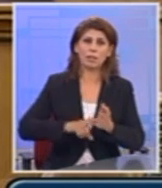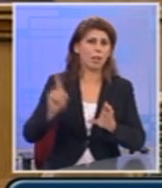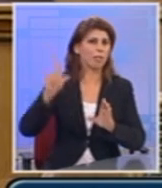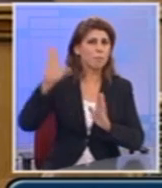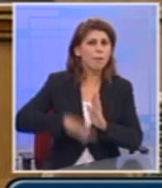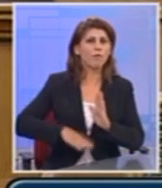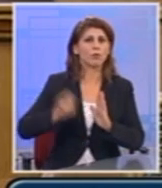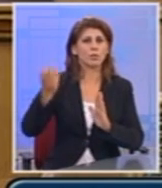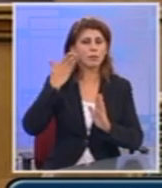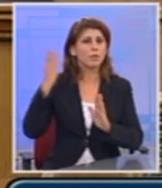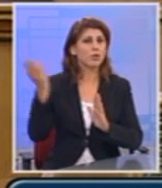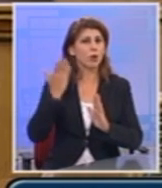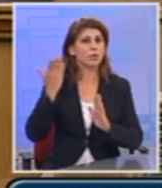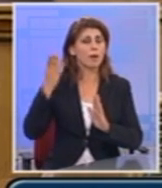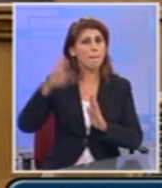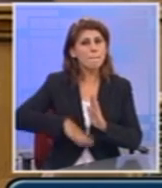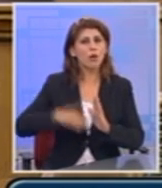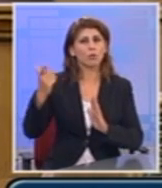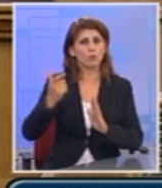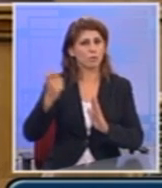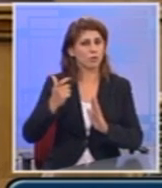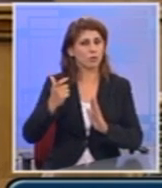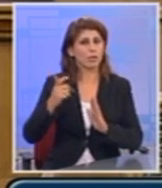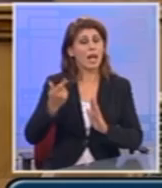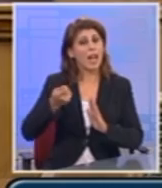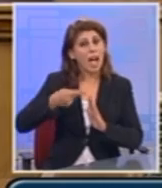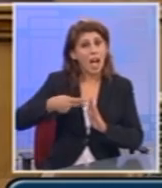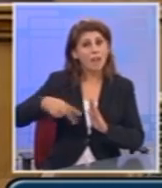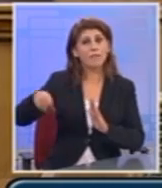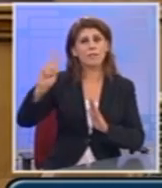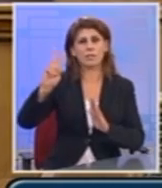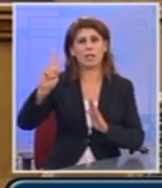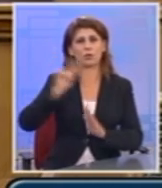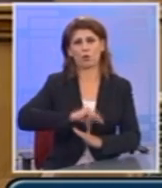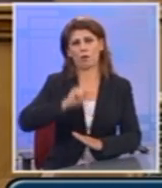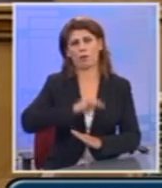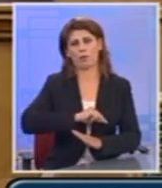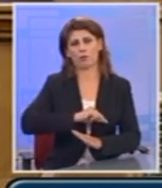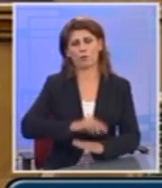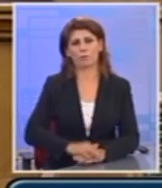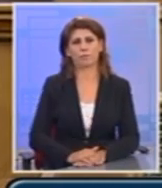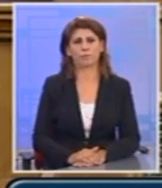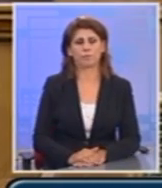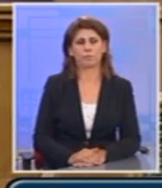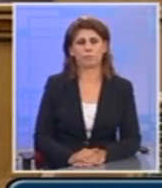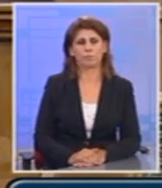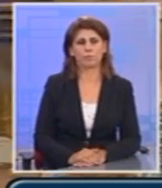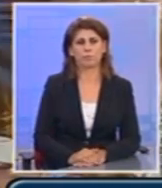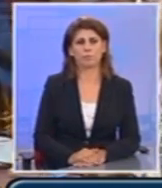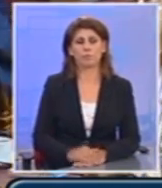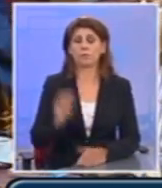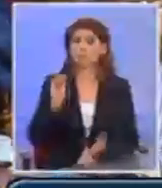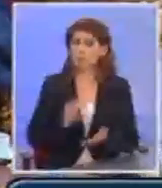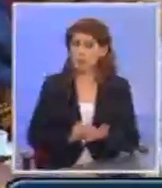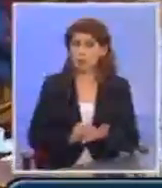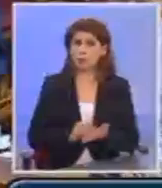τιμές τους όταν μειώνονται οι μισθοί αλλά αυξάνουν την κερδοφορία τους και πάλι και επίσης